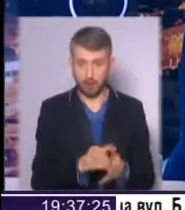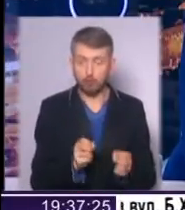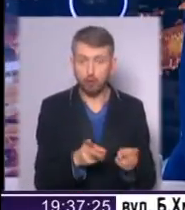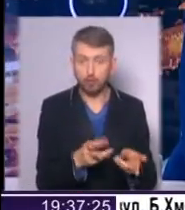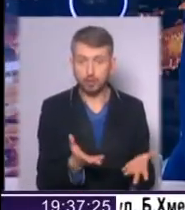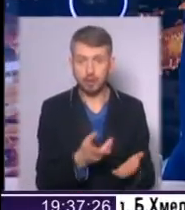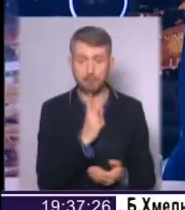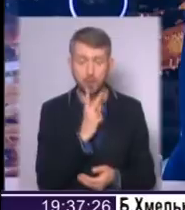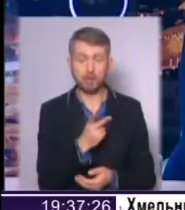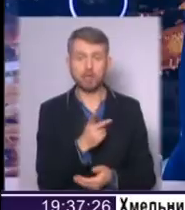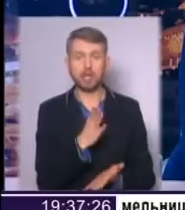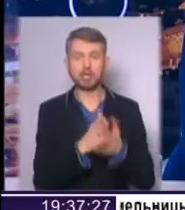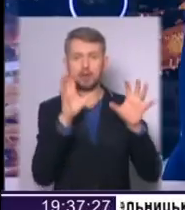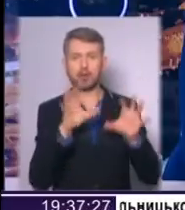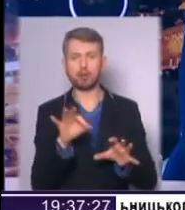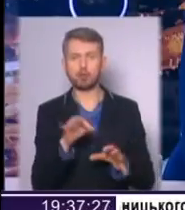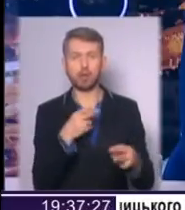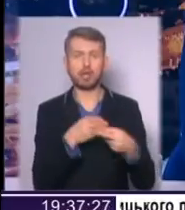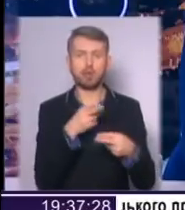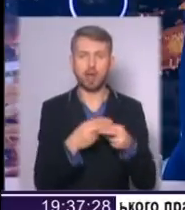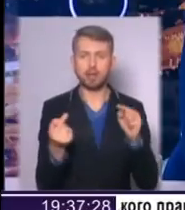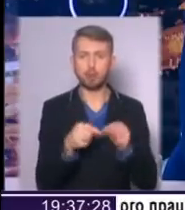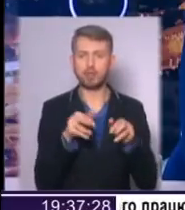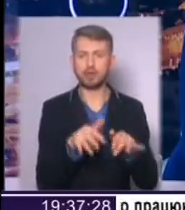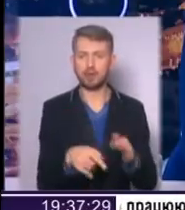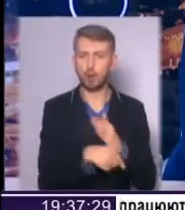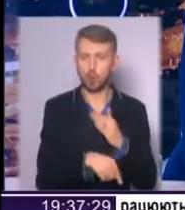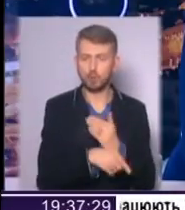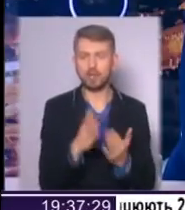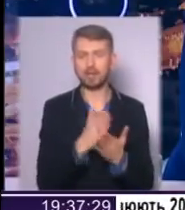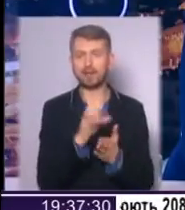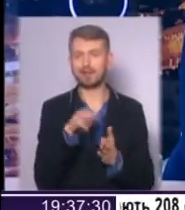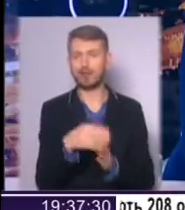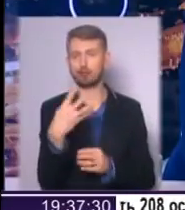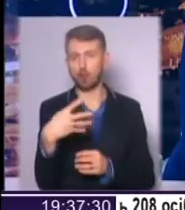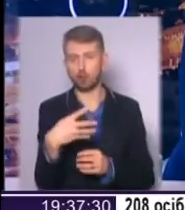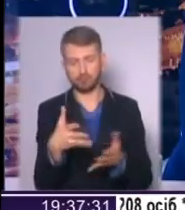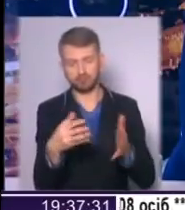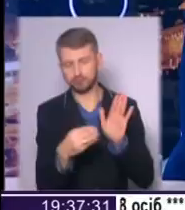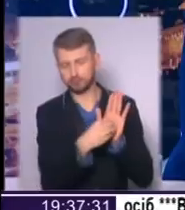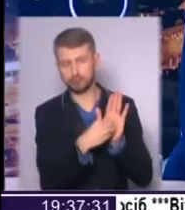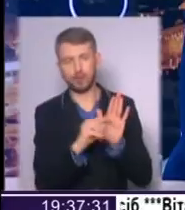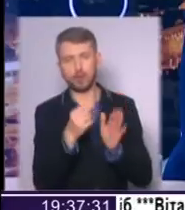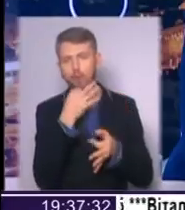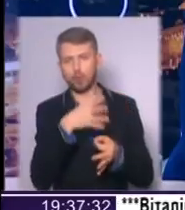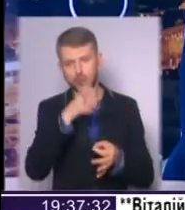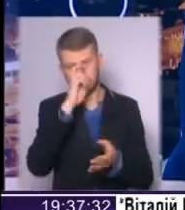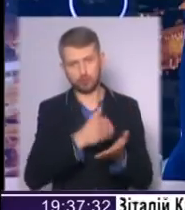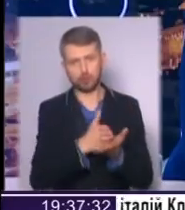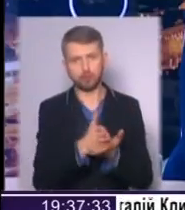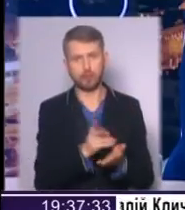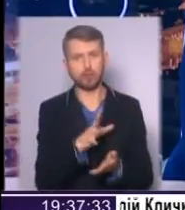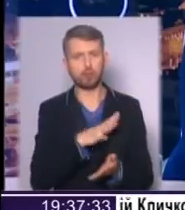Подивіться, є закон про запобігання та протидію корупції. Так. Є стаття 40, яка чітко говорить, що будь-який держслужбовець, який